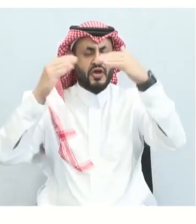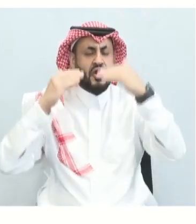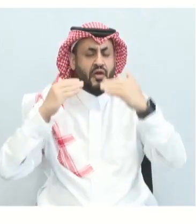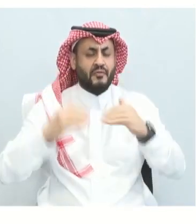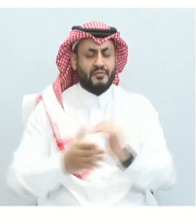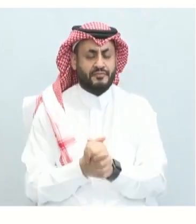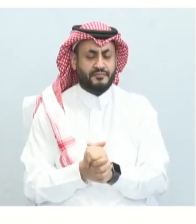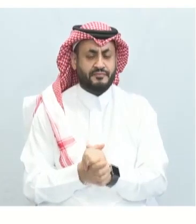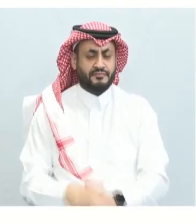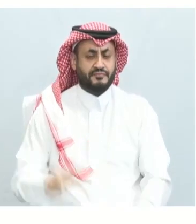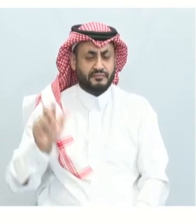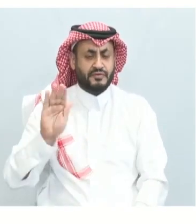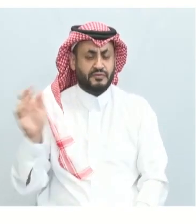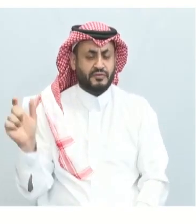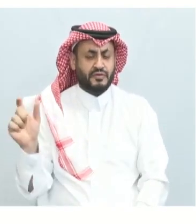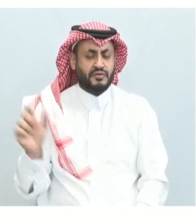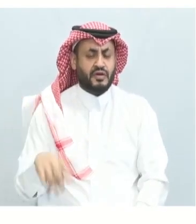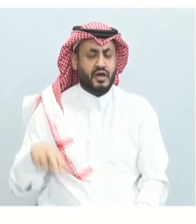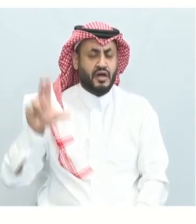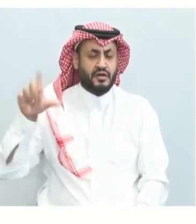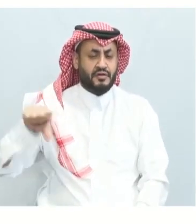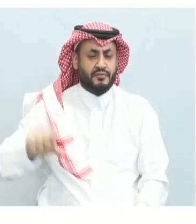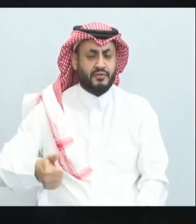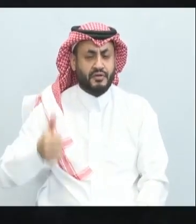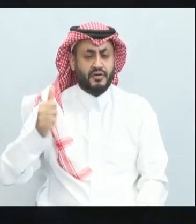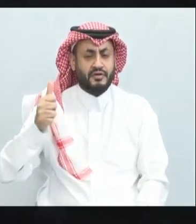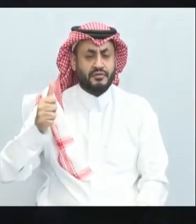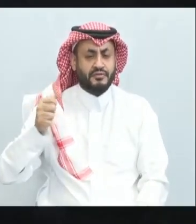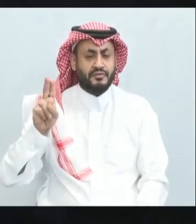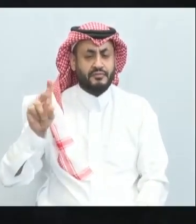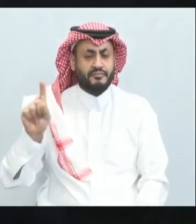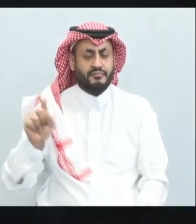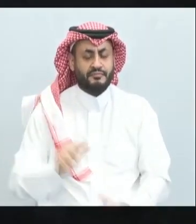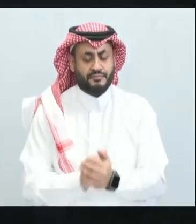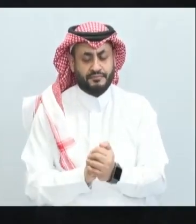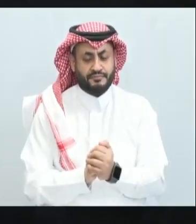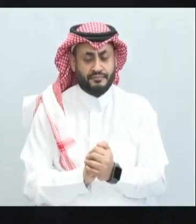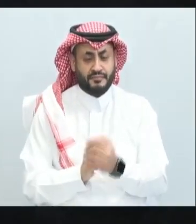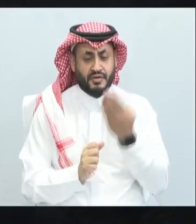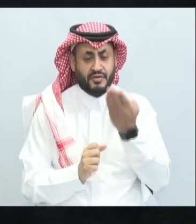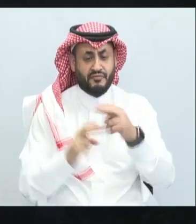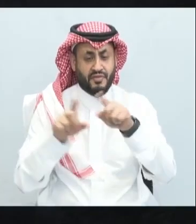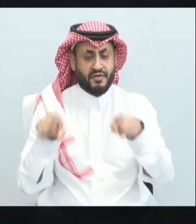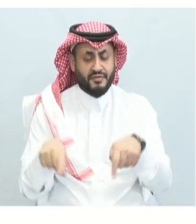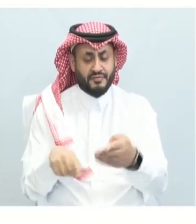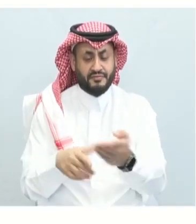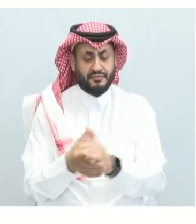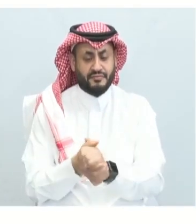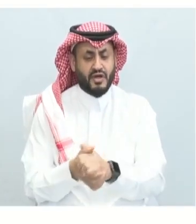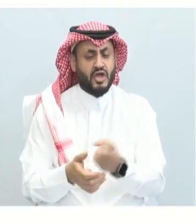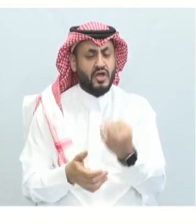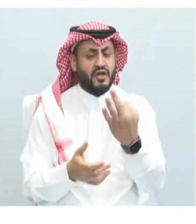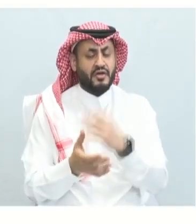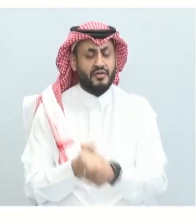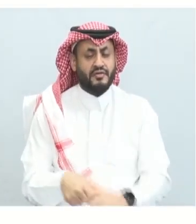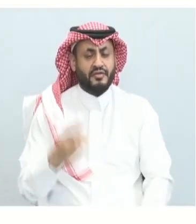السنن الرواتب يقصد بها كما جاء موضحا في هذا الحديث اولا هما عددها